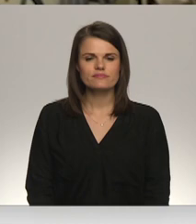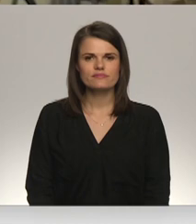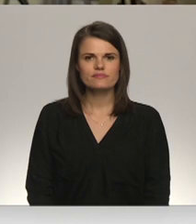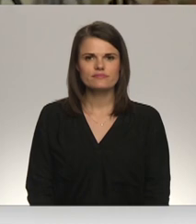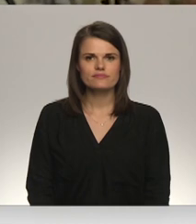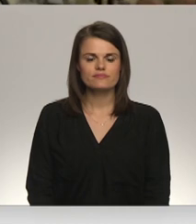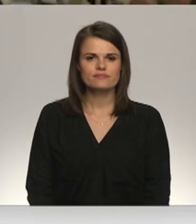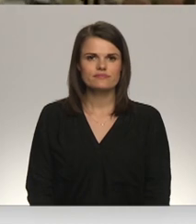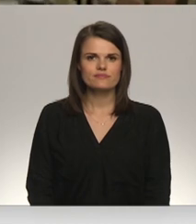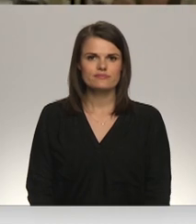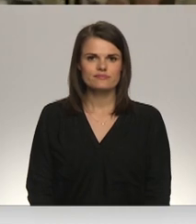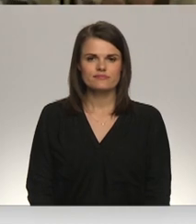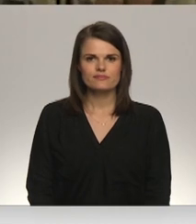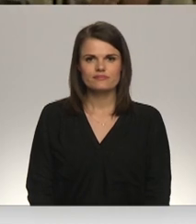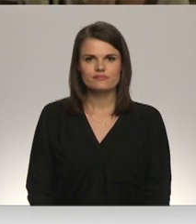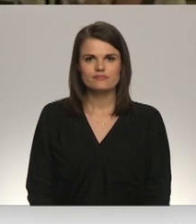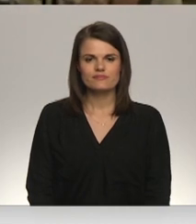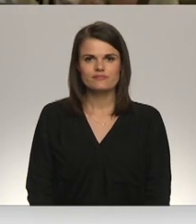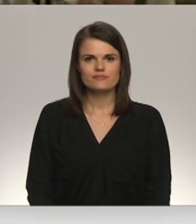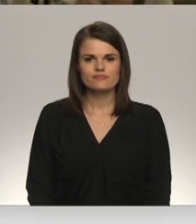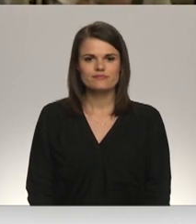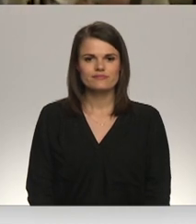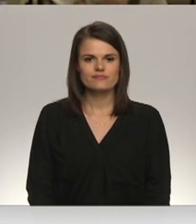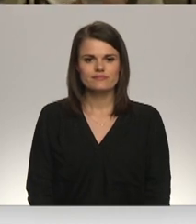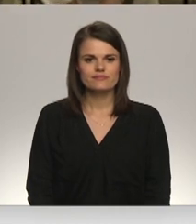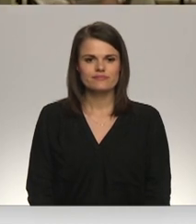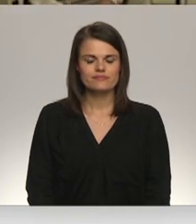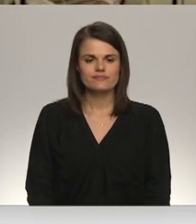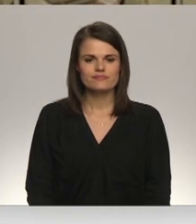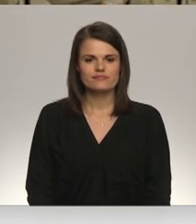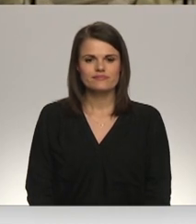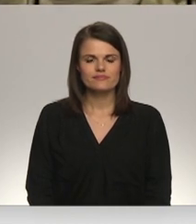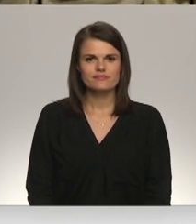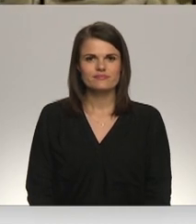Sandra Zariņa, Elvis Cāzers, Vidzemes televīzija.